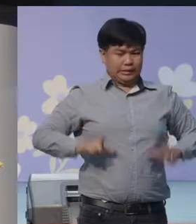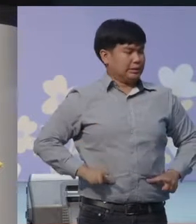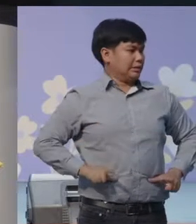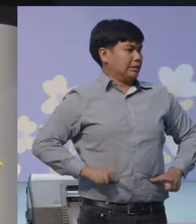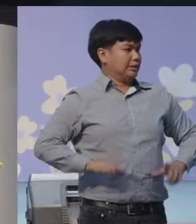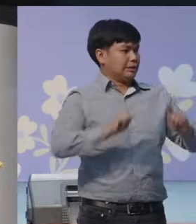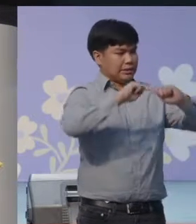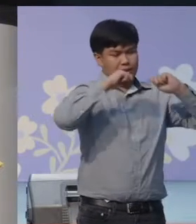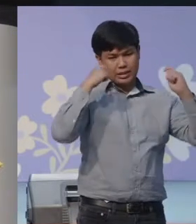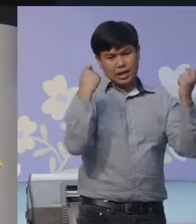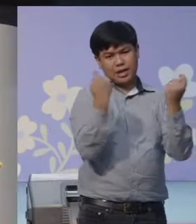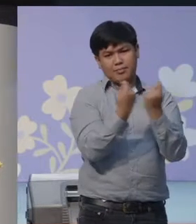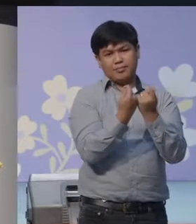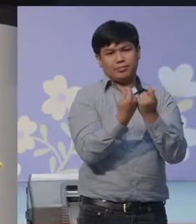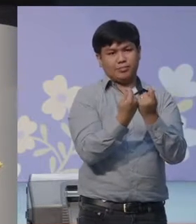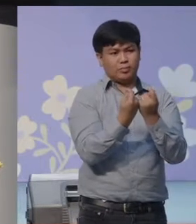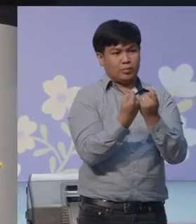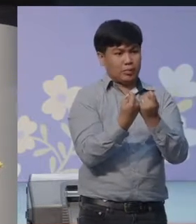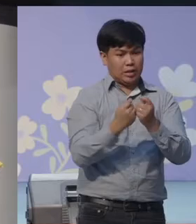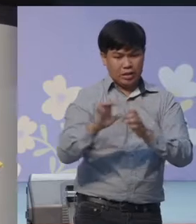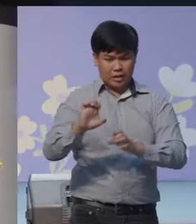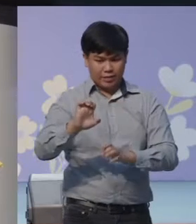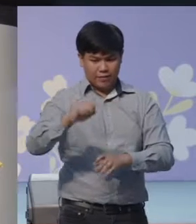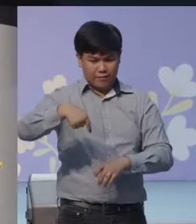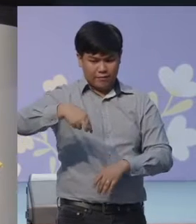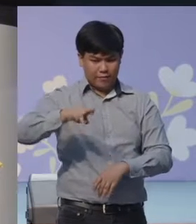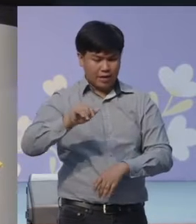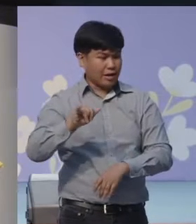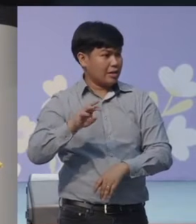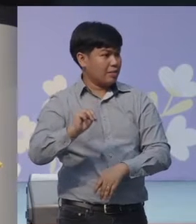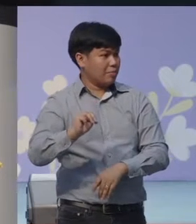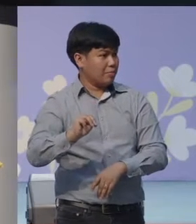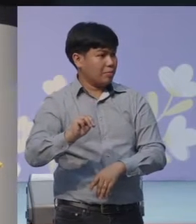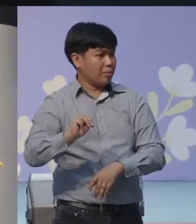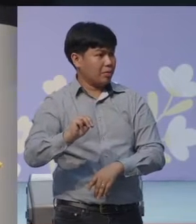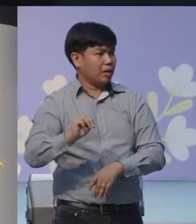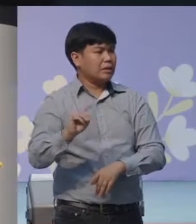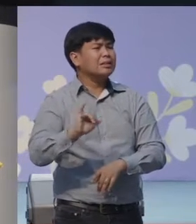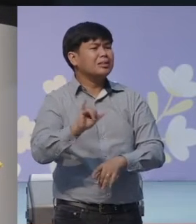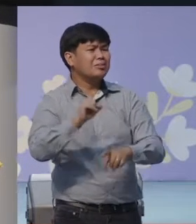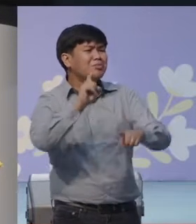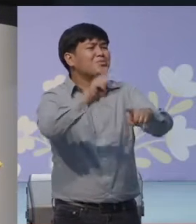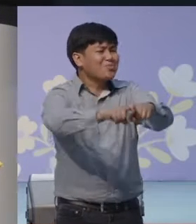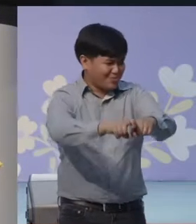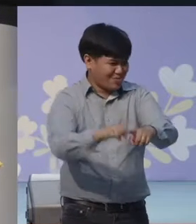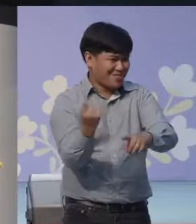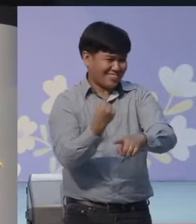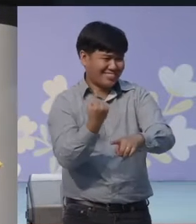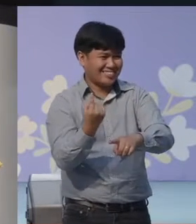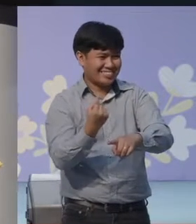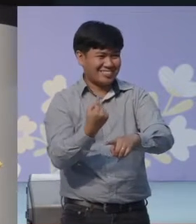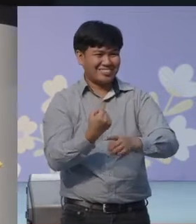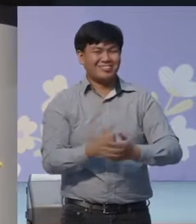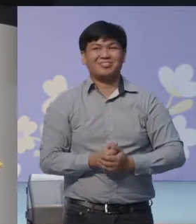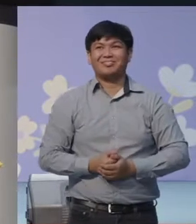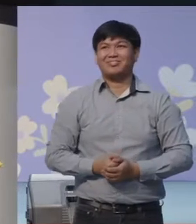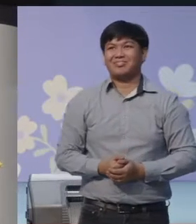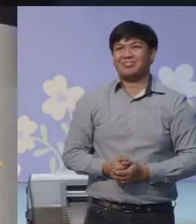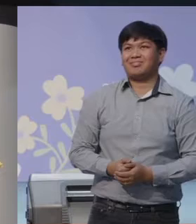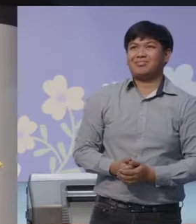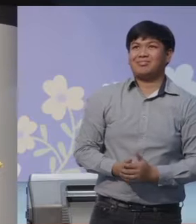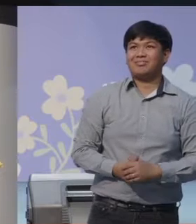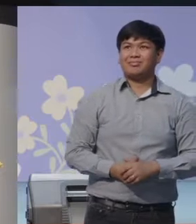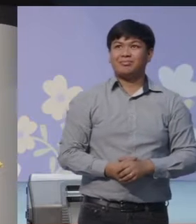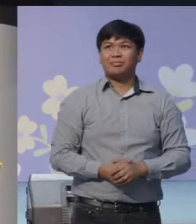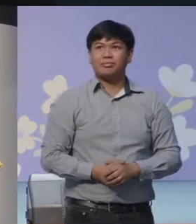lugar na tinitirahan o ng tribo ng Ephraim. Kaya nga natawag siyang Ephraimite, pero hindi naman siya talaga Ephraimite. Levite po